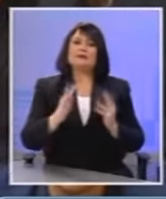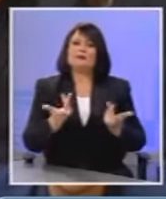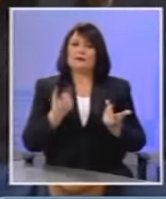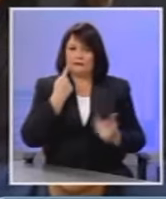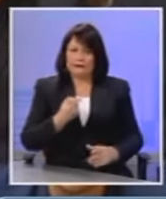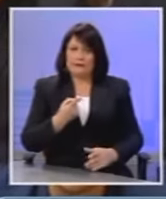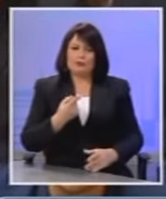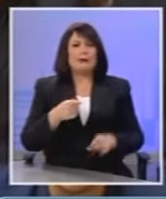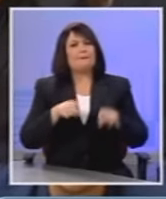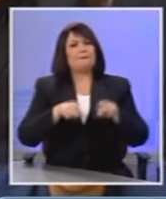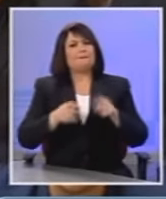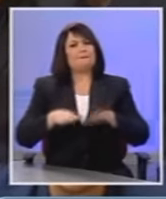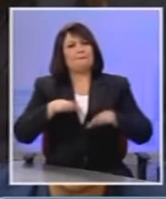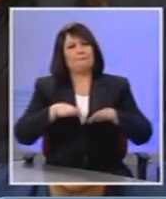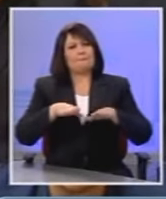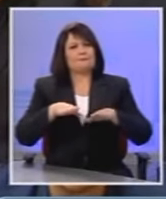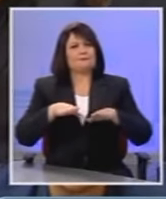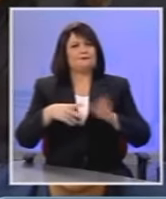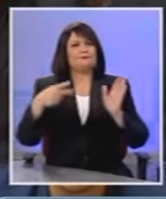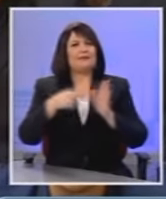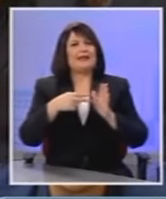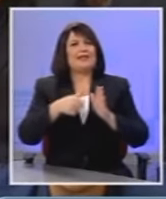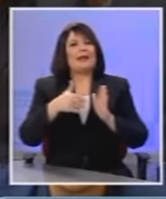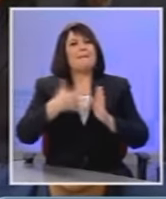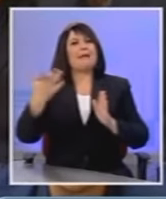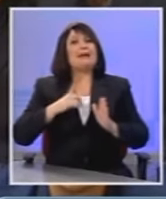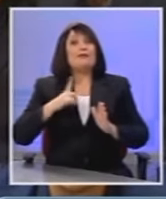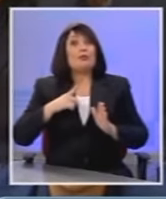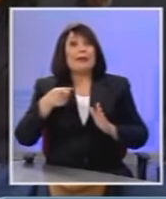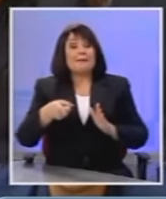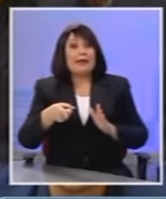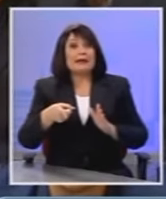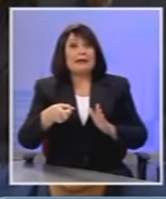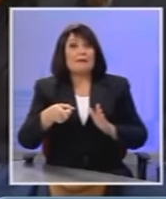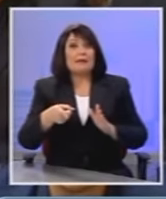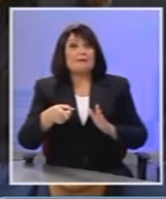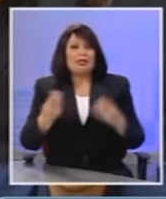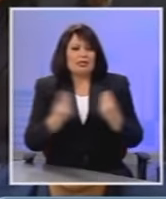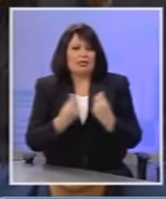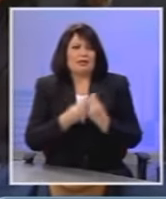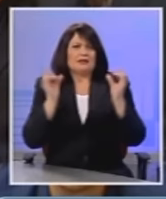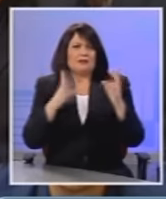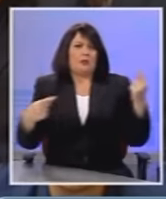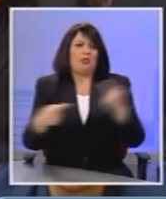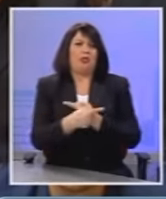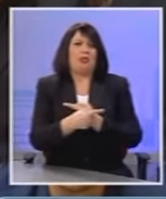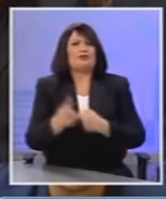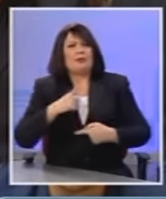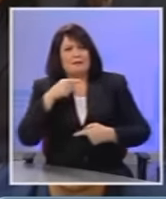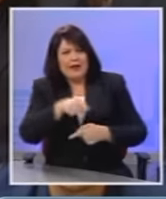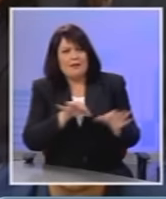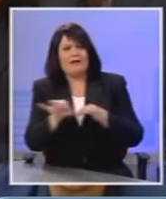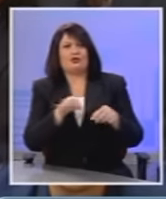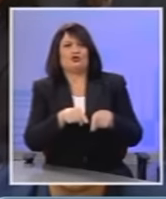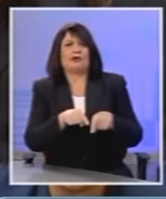σε σχέση με την εκτίμηση του 2015, να έχουν ελάχιστες συγκλήσεις. Αναμένεται με το